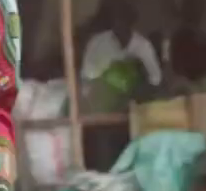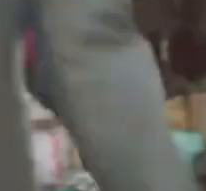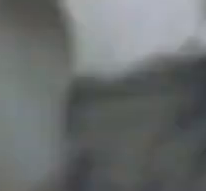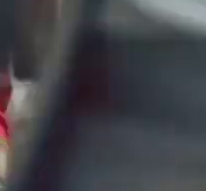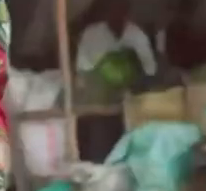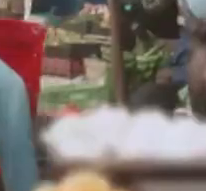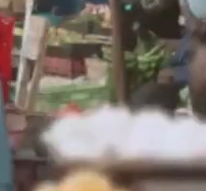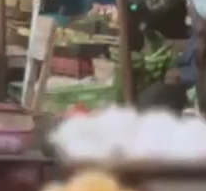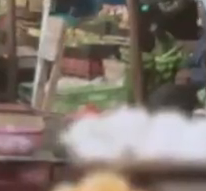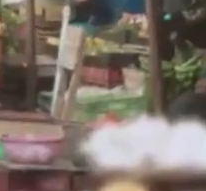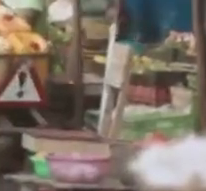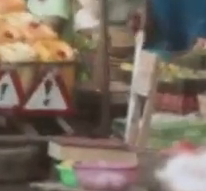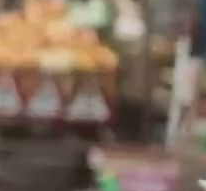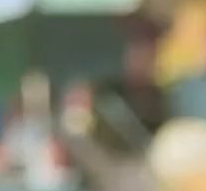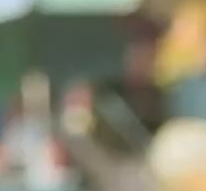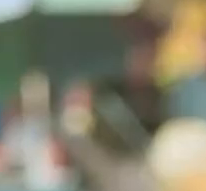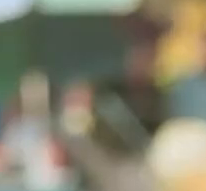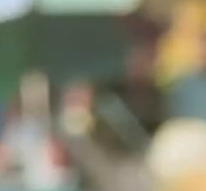Herbal. Twende.